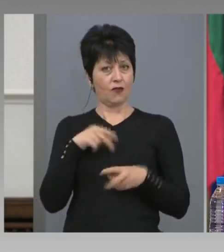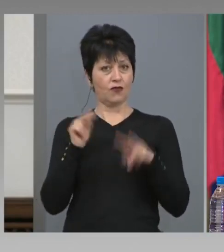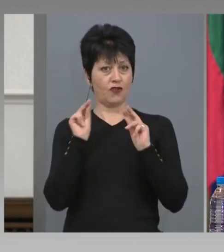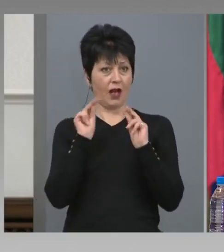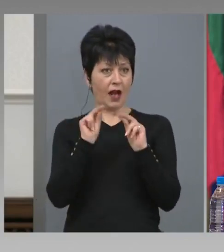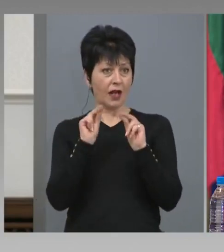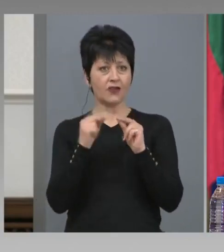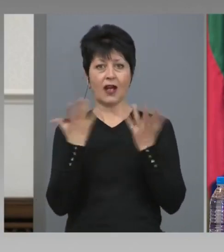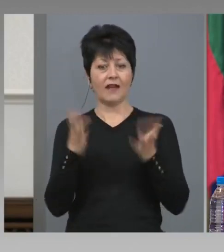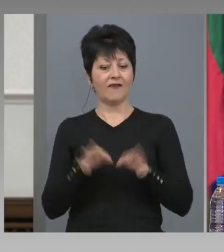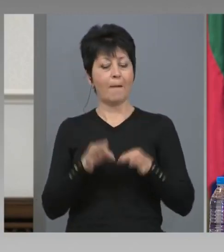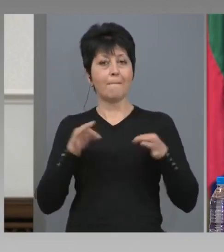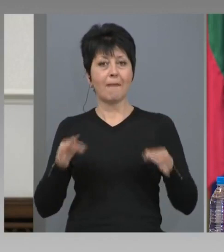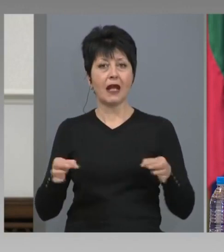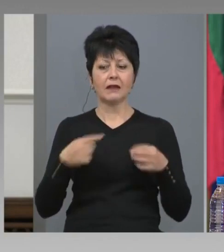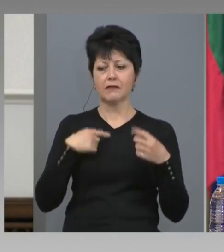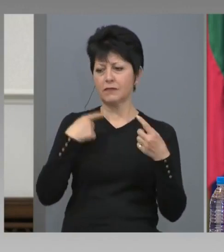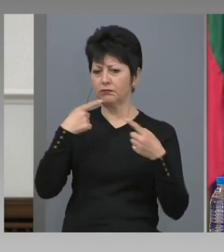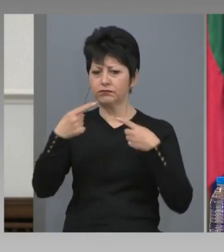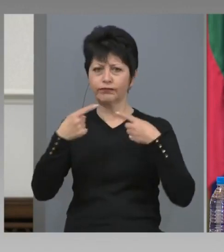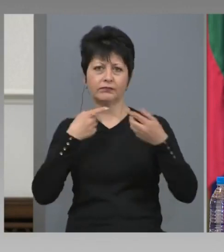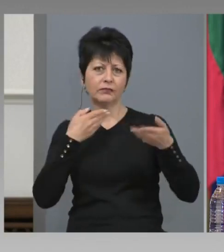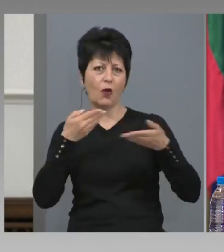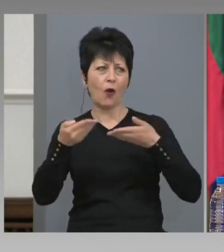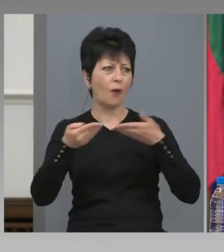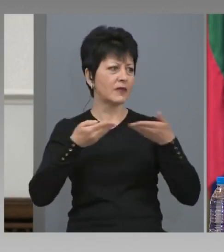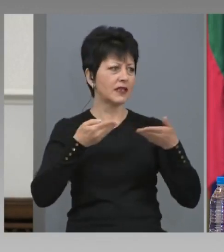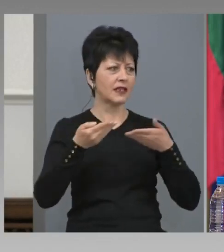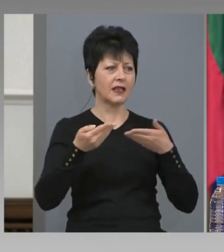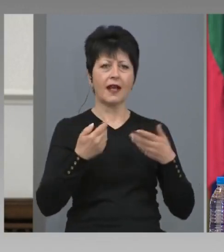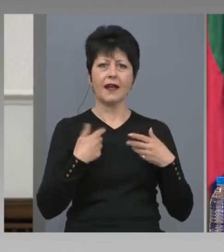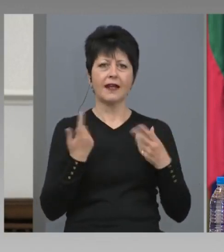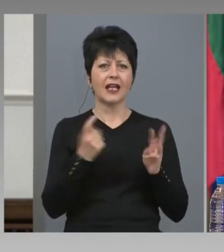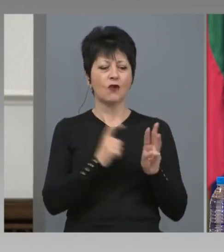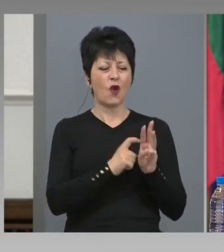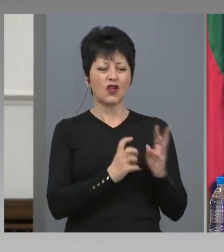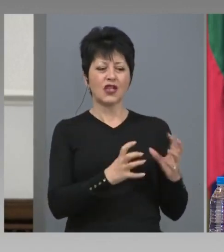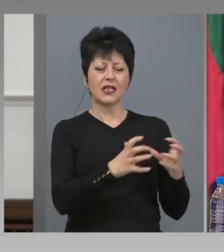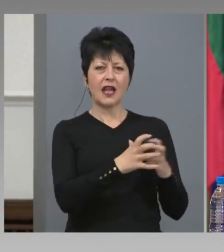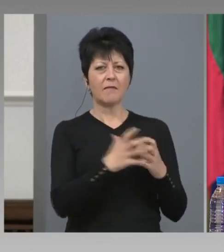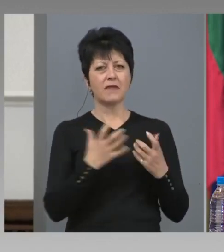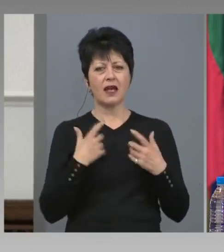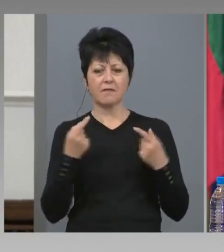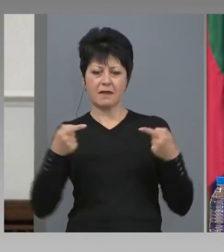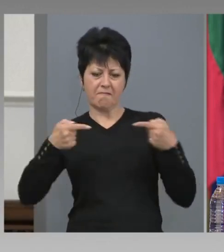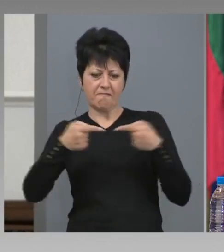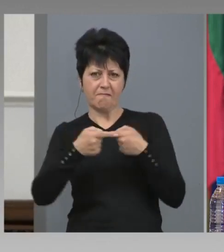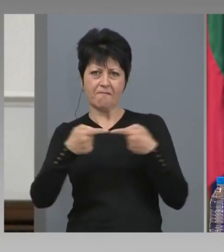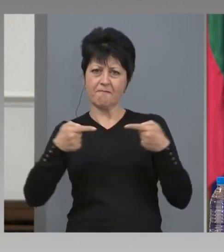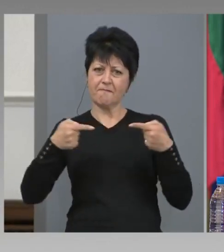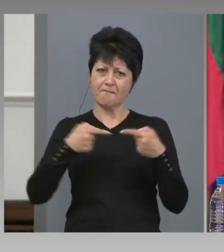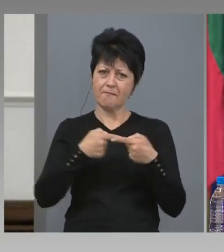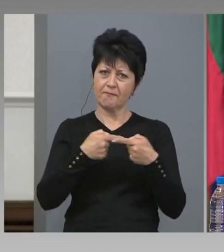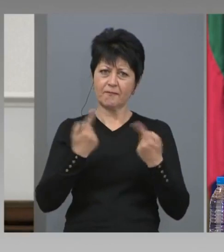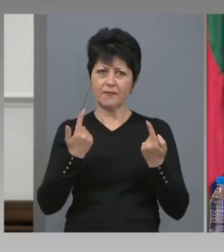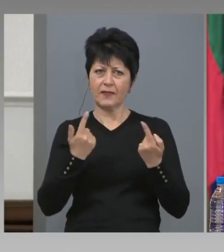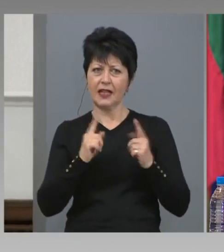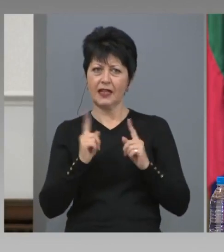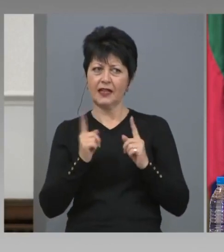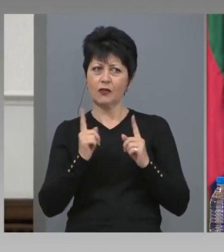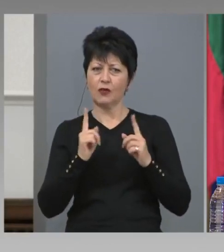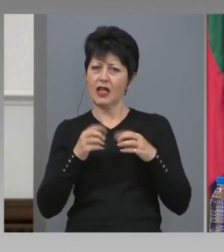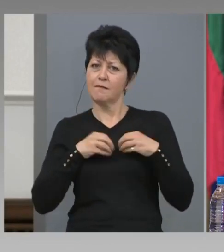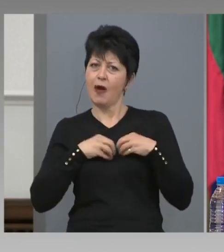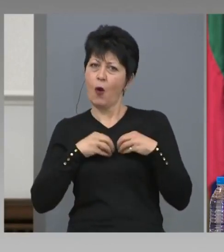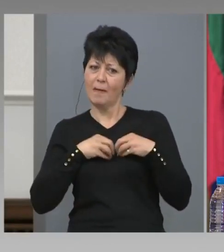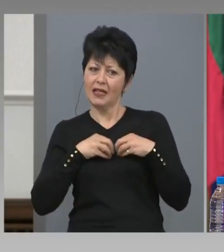сме обсъдили там, където щаба има разнобой или разногласие, или не сме абсолютно убедени, не